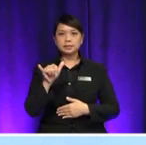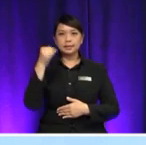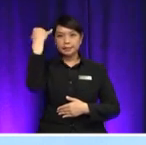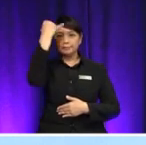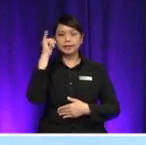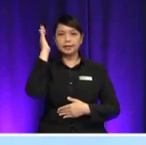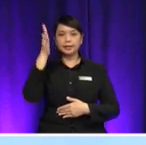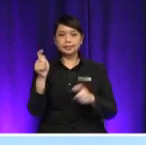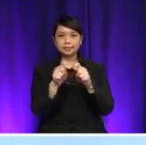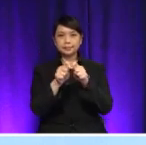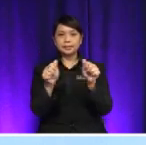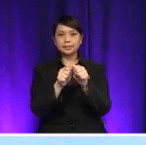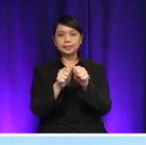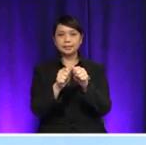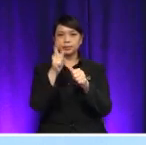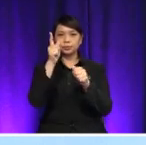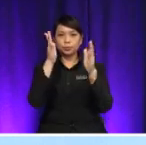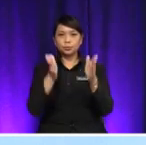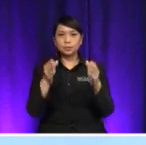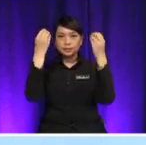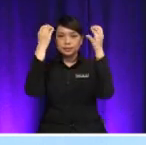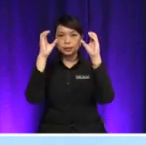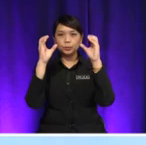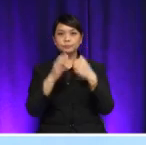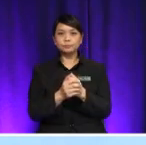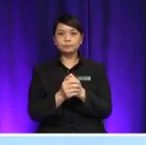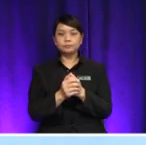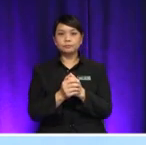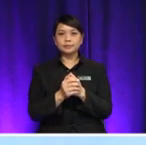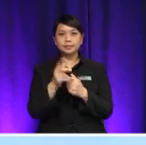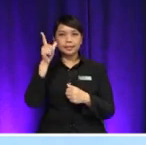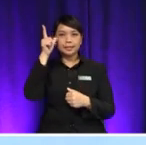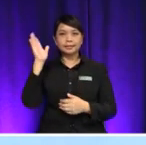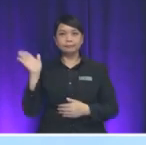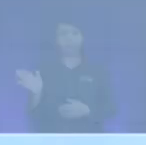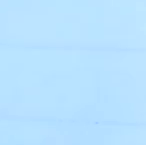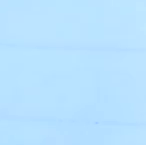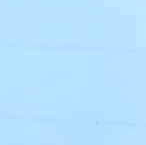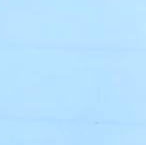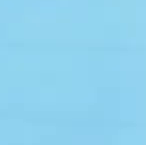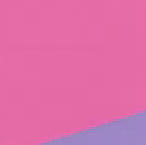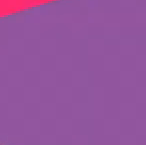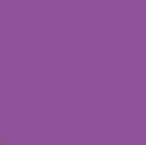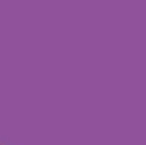oleh seorang guru yang banyak pengalamannya jadi apa ya guru kita